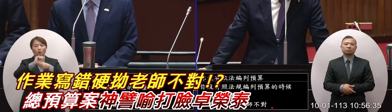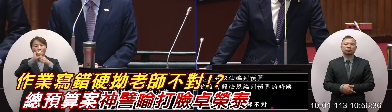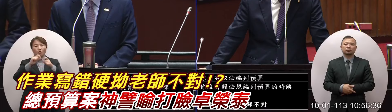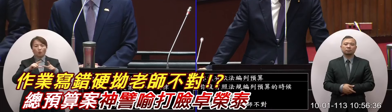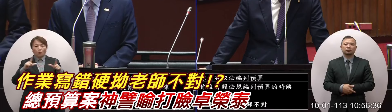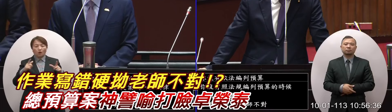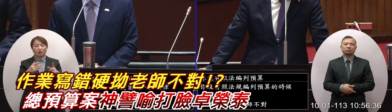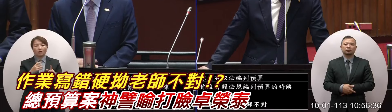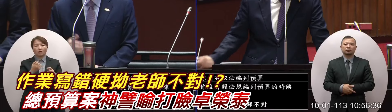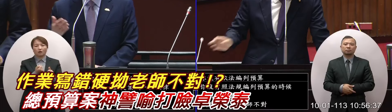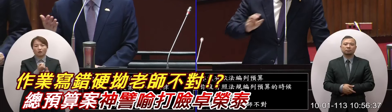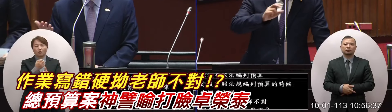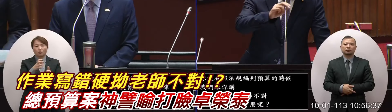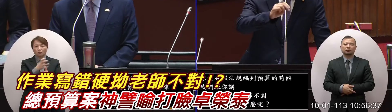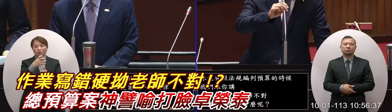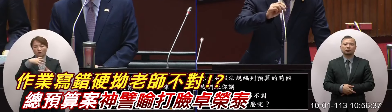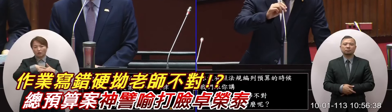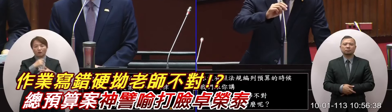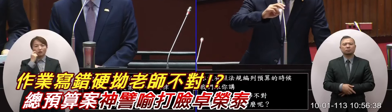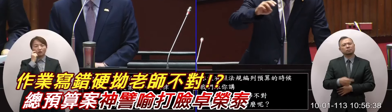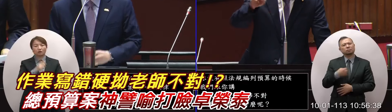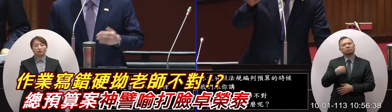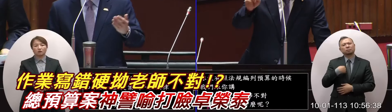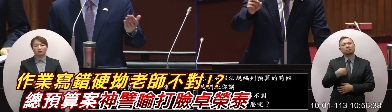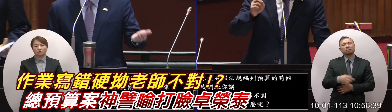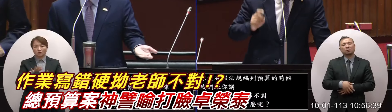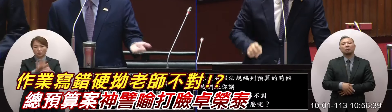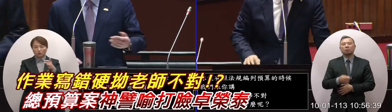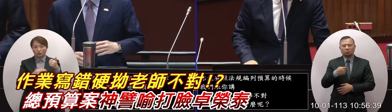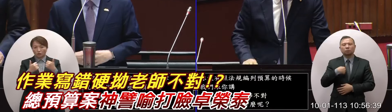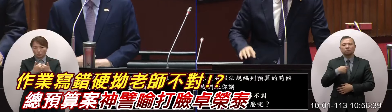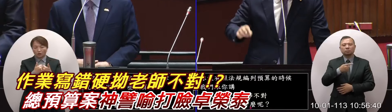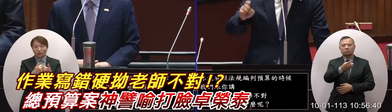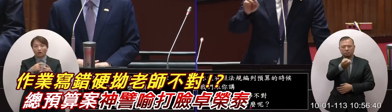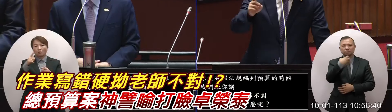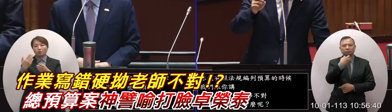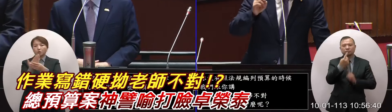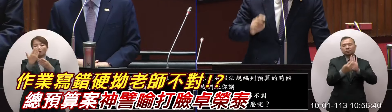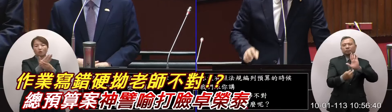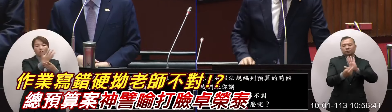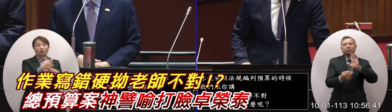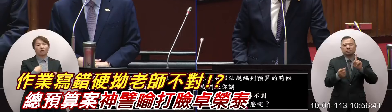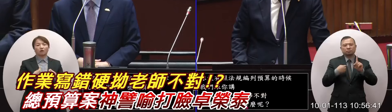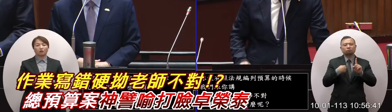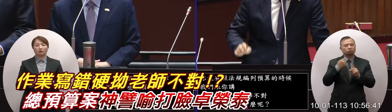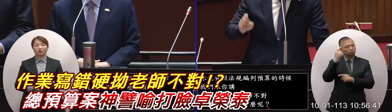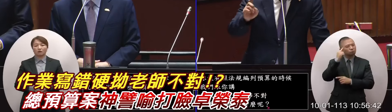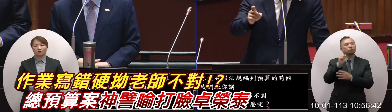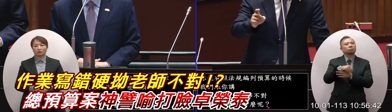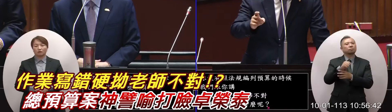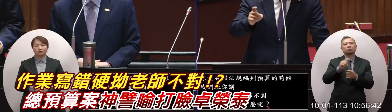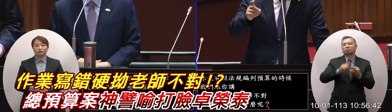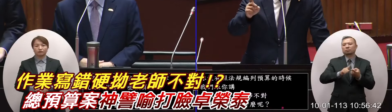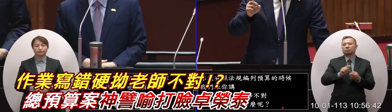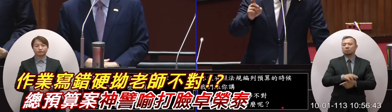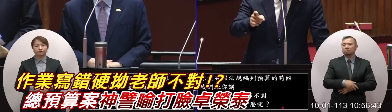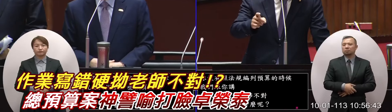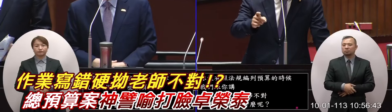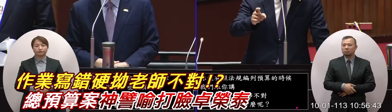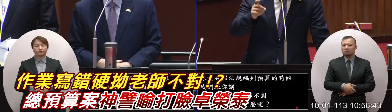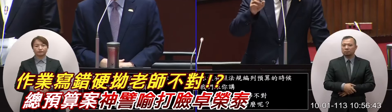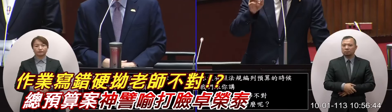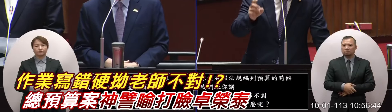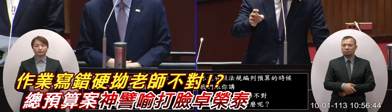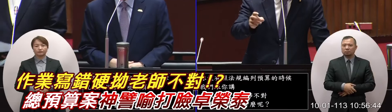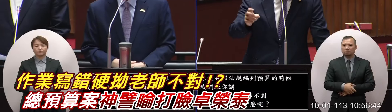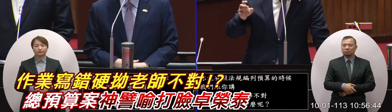法控制。因为今天这个委员会来一个，今天这个委员来一个。 院长，你讲的都没有错啊，但是我认同